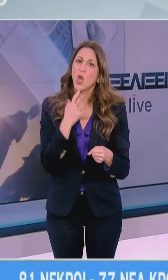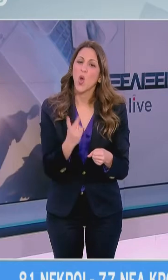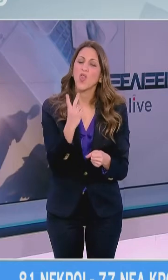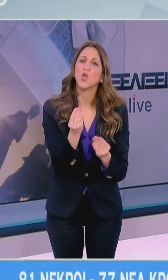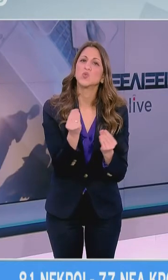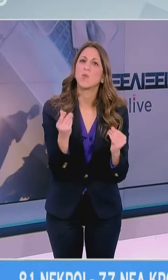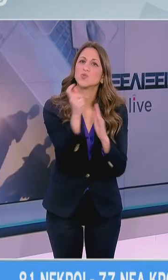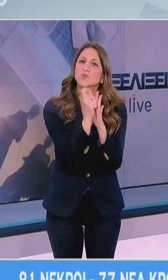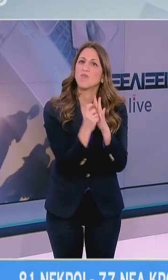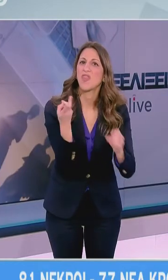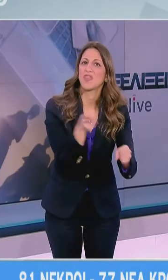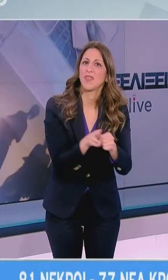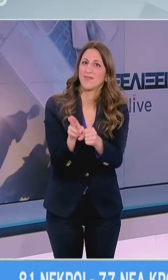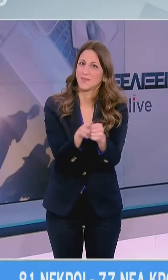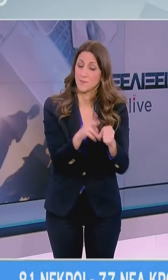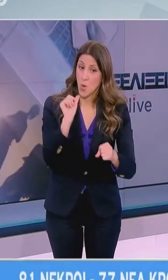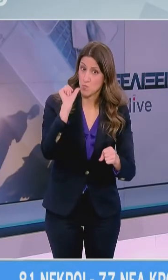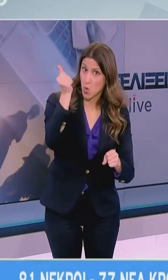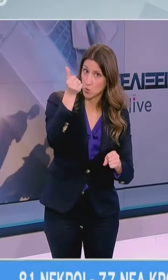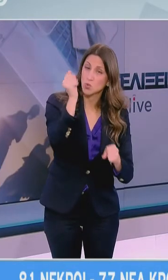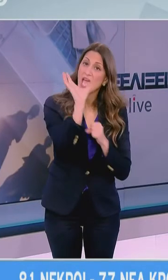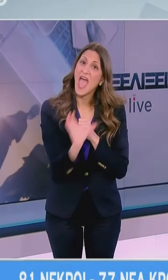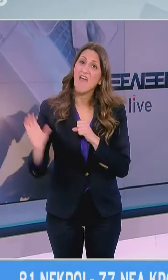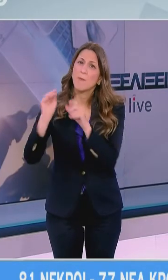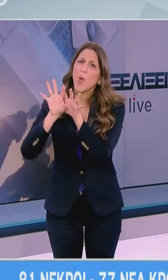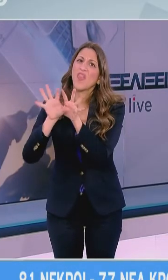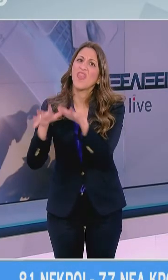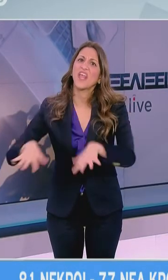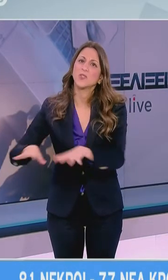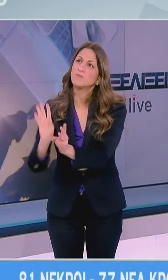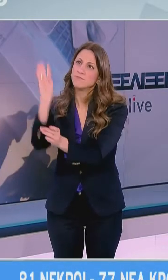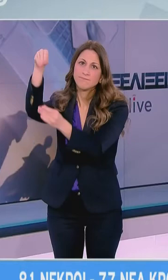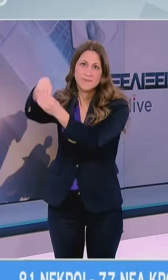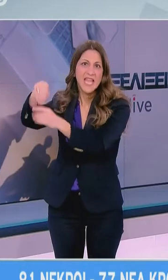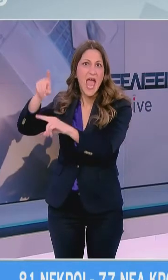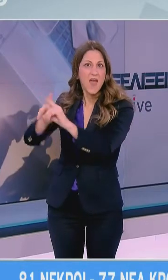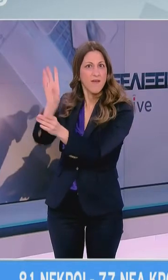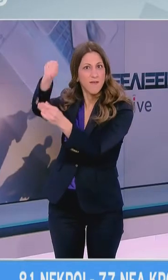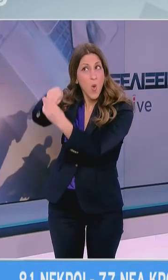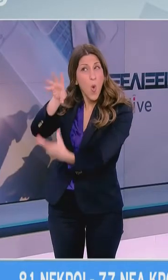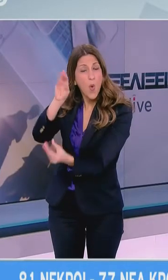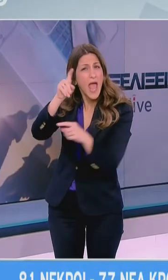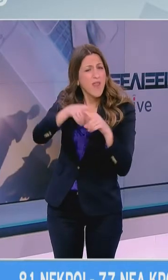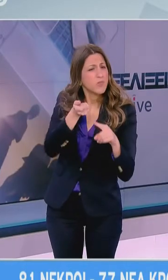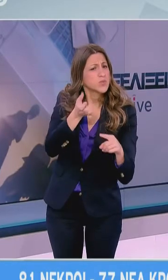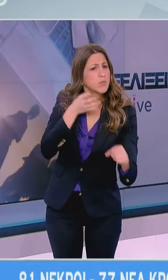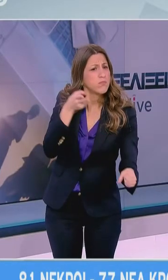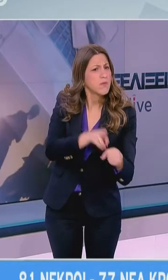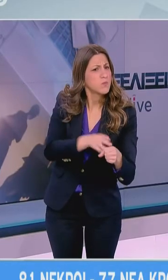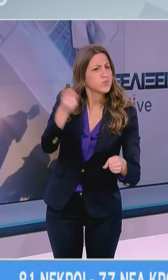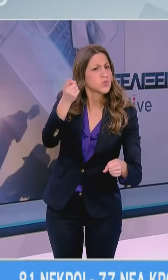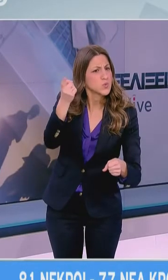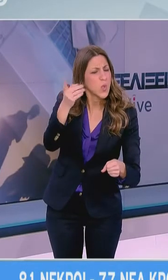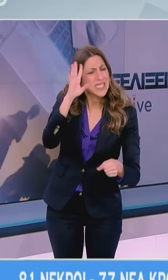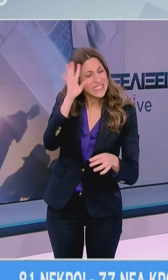τρόπους να καταγράφουμε τους θανάτους. Ο ένας είναι το ευρωπαϊκό δίκτυο, στο οποίο συμμετέχουμε και καταγράφει συνολικά τη θνησιμότητα στη χώρα. Δεν είναι όπως χάνονται οι θάνατοι